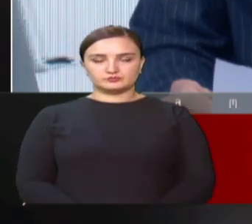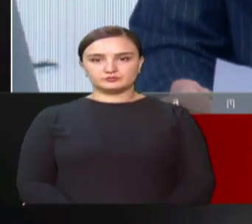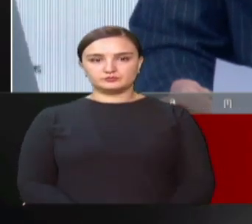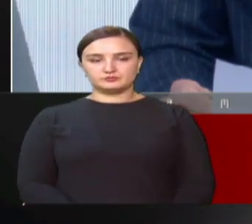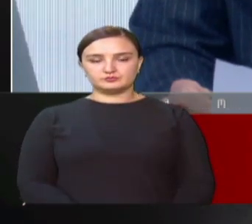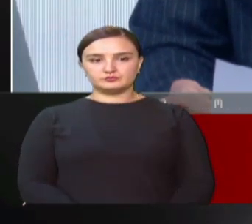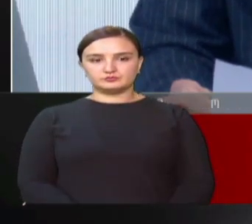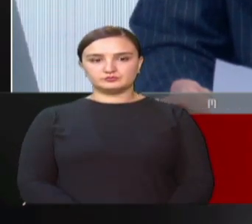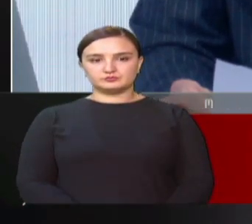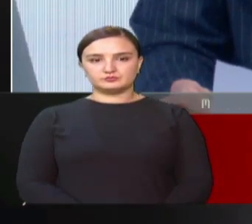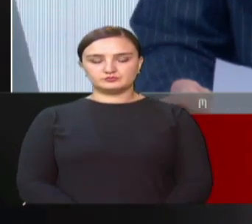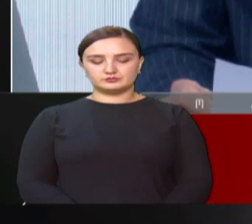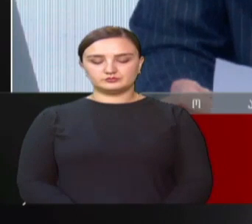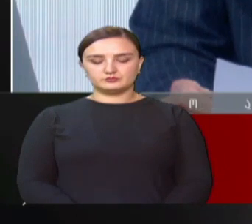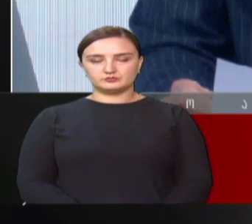დაბრენდავენ. ეხლა